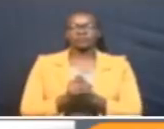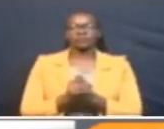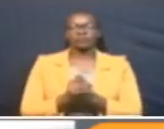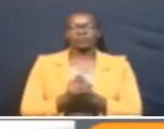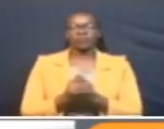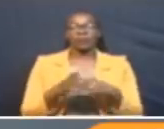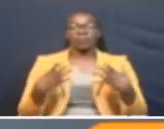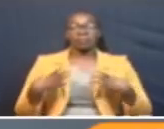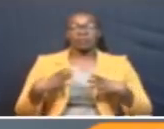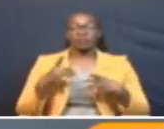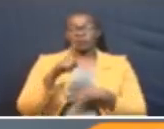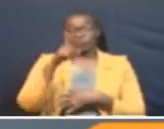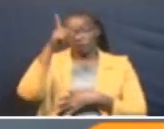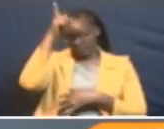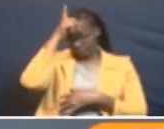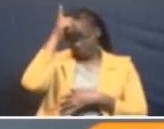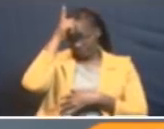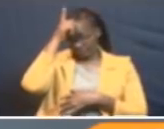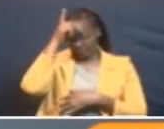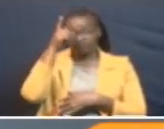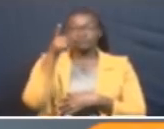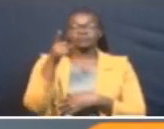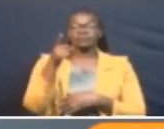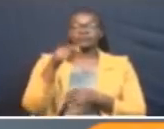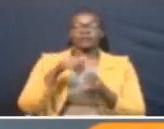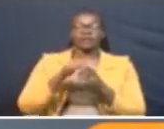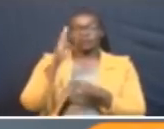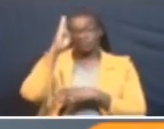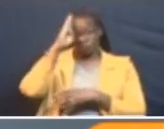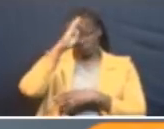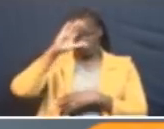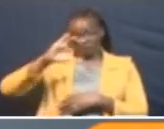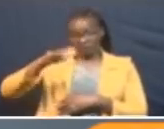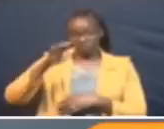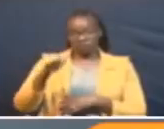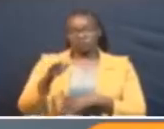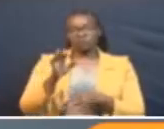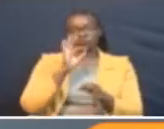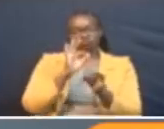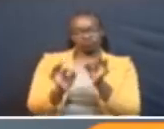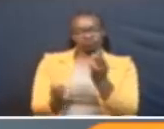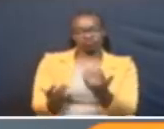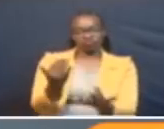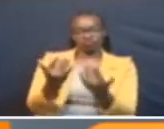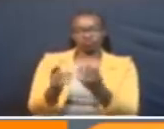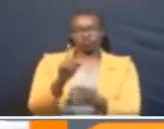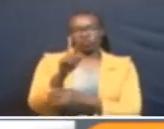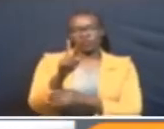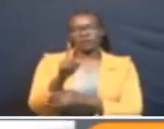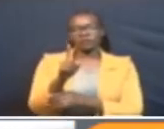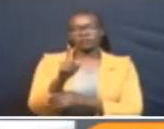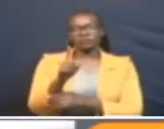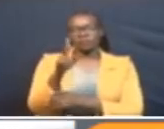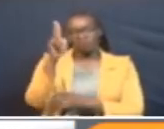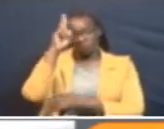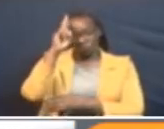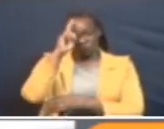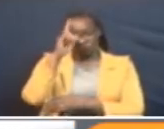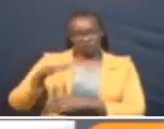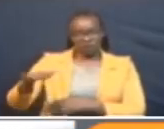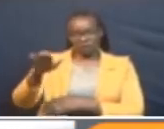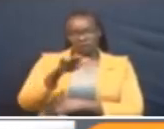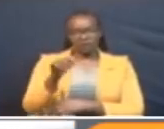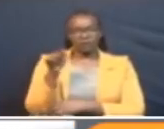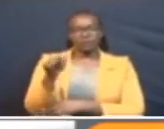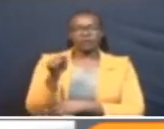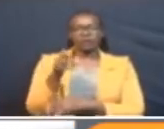Wakaazi wa kijiji cha Binyenga katika kaunti ya Bungoma wamemteketeza hadi kumuua afisa mkuu wa polisi katika eneo hilo baada